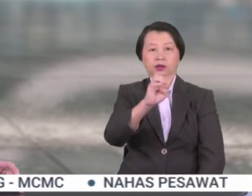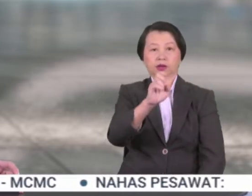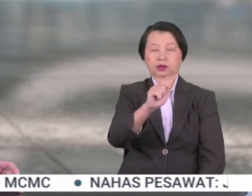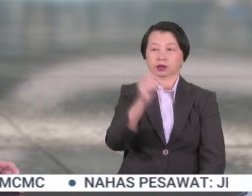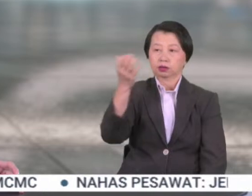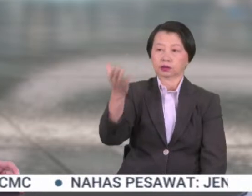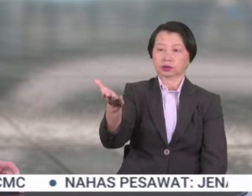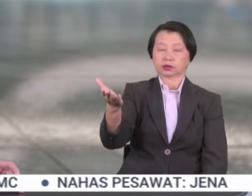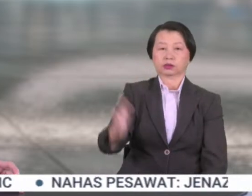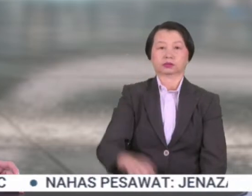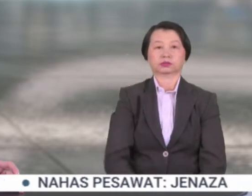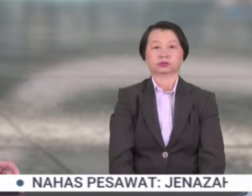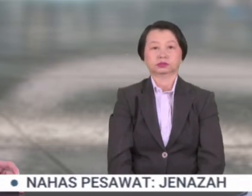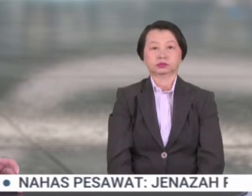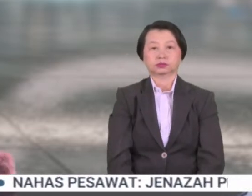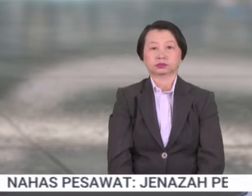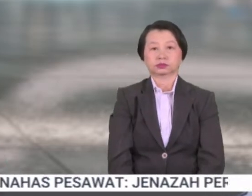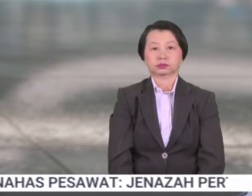Mohamad nafizi